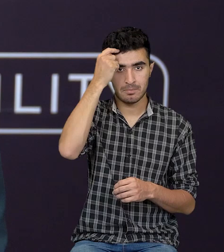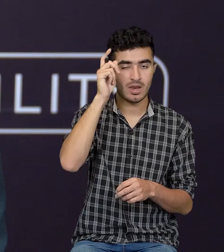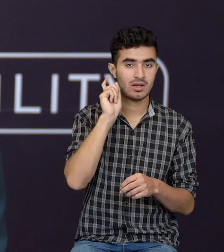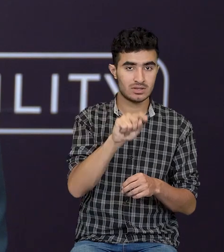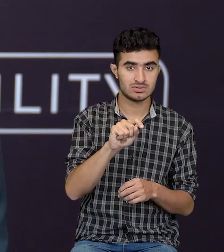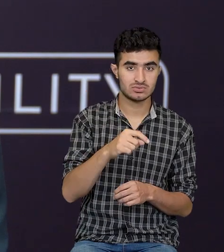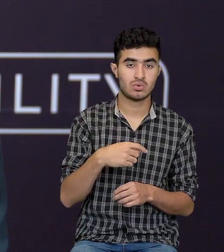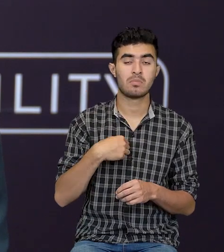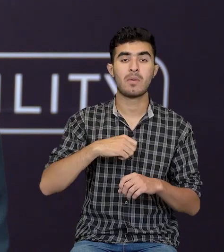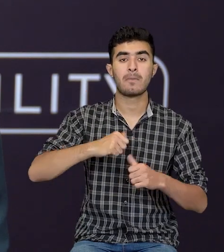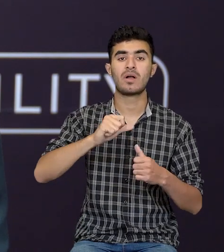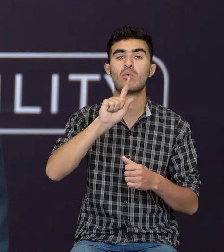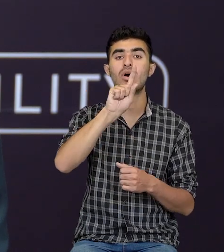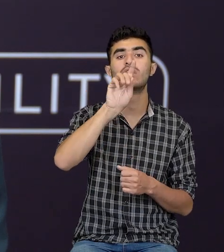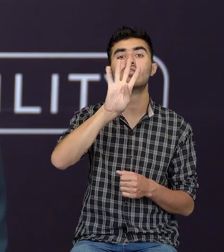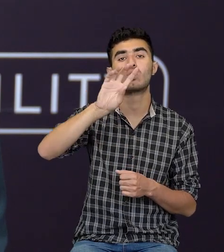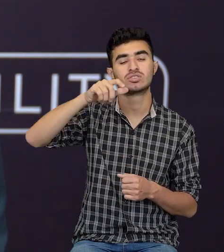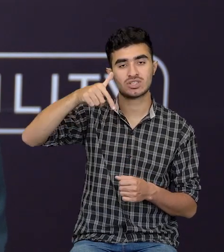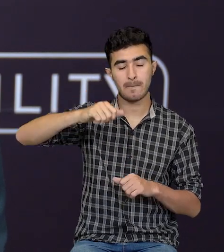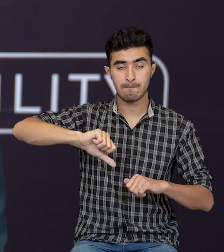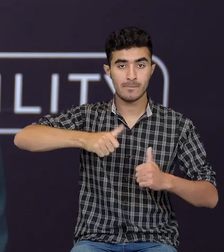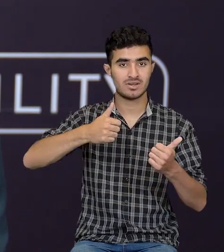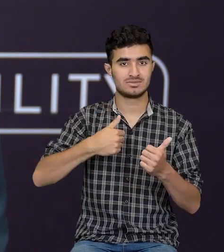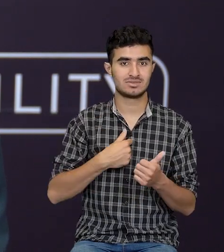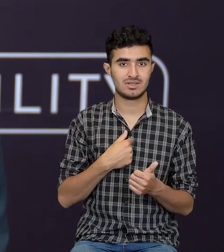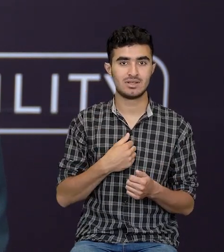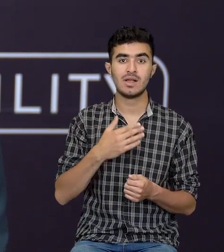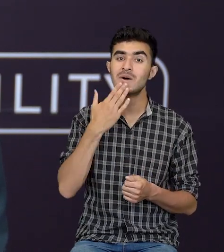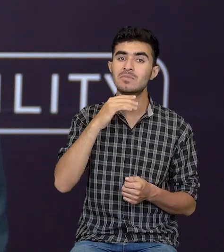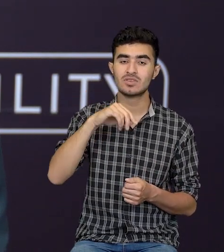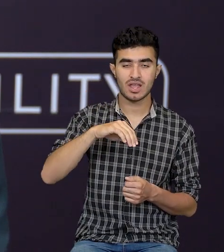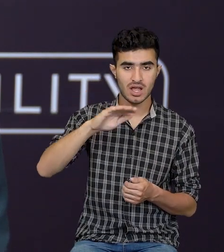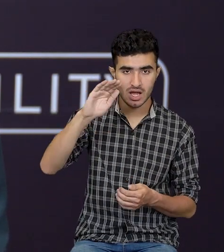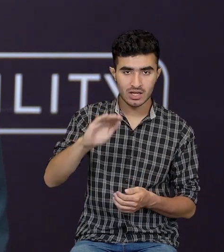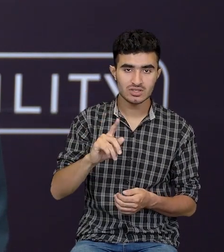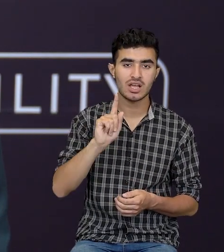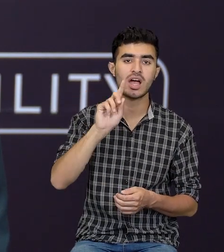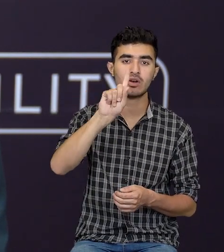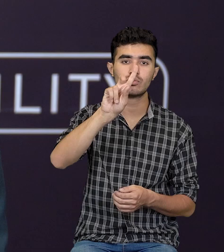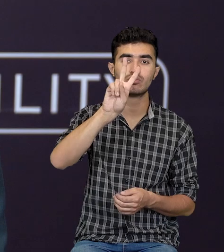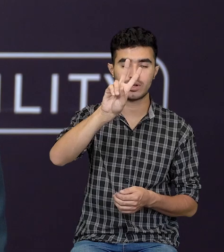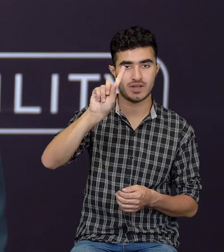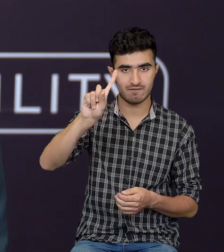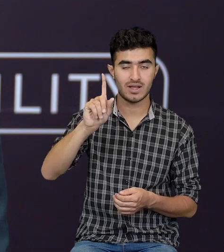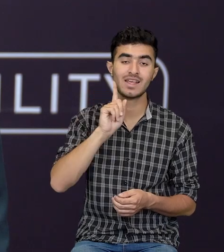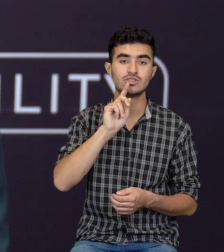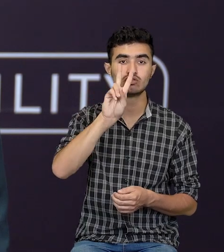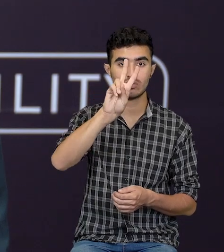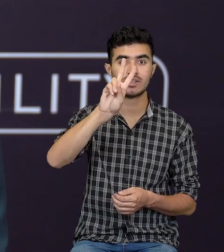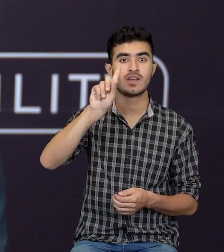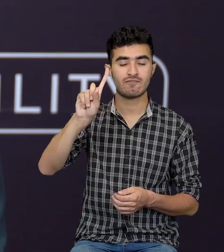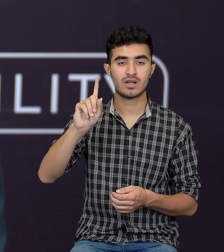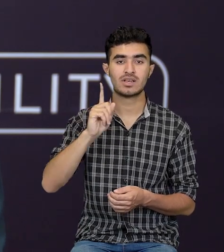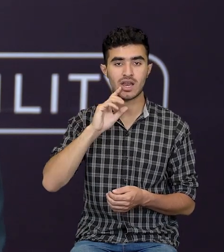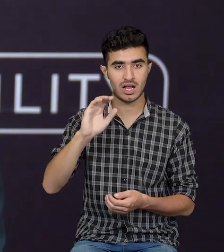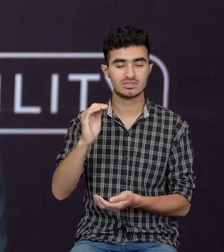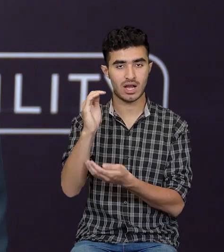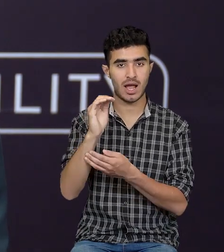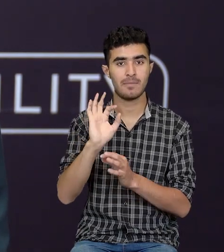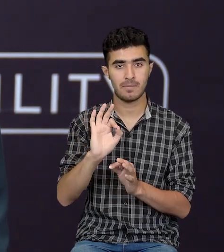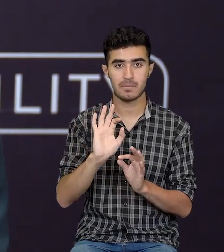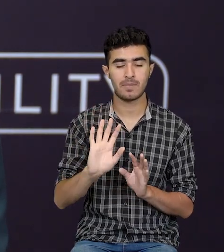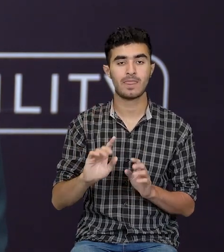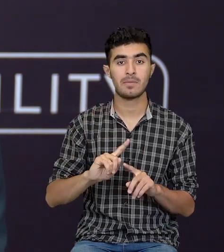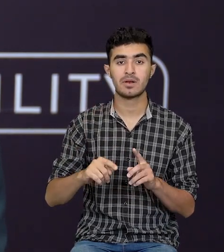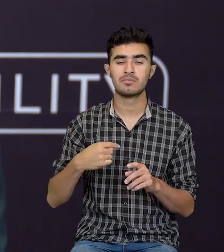ये मेरी फीलिंग ही नहीं थी कि मैं जूनियर जीतूंगा। हर प्लेयर का अपना लेवल होता है। मेरी यही सोच थी कि मैं ये नहीं जीतूंगा, मैं सीनियर